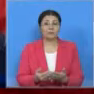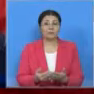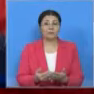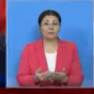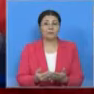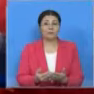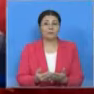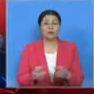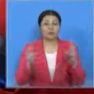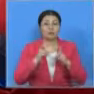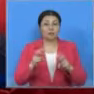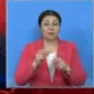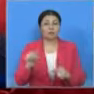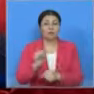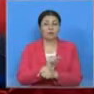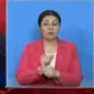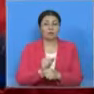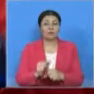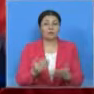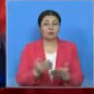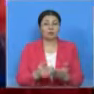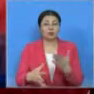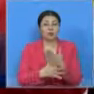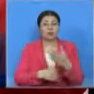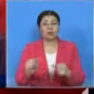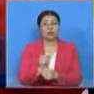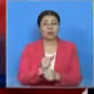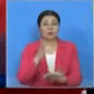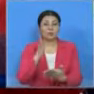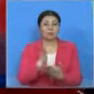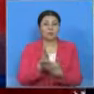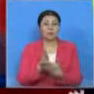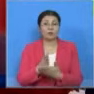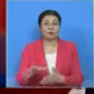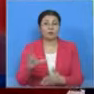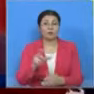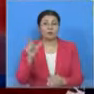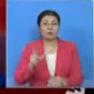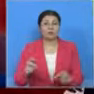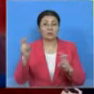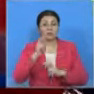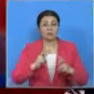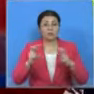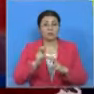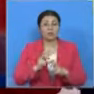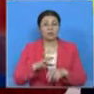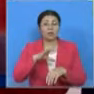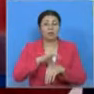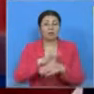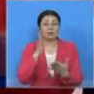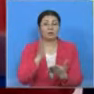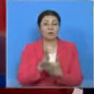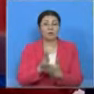біреуді тексеретін болса, автокөліктері, ұрлық автокөліктері бар, криминалды автокөліктері бар, адамның іздеу фактылары